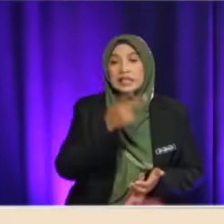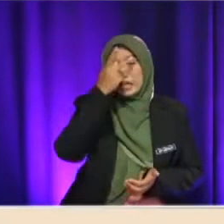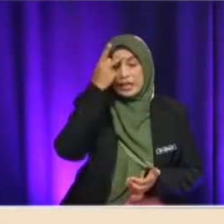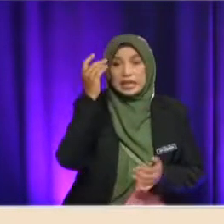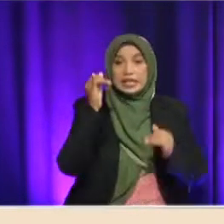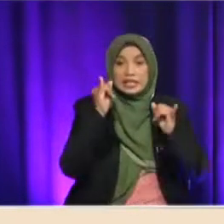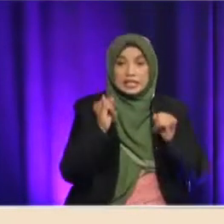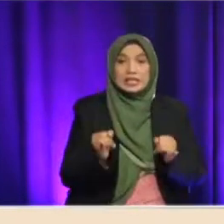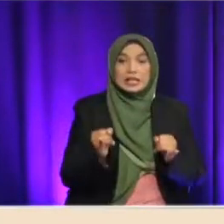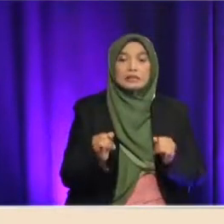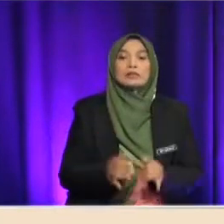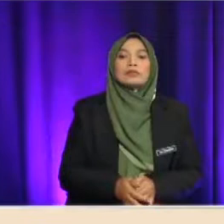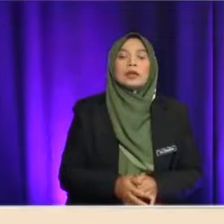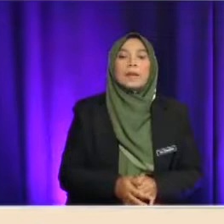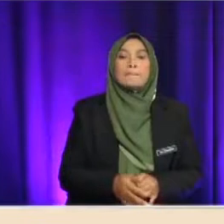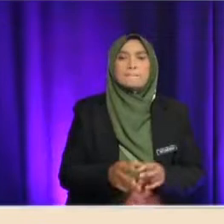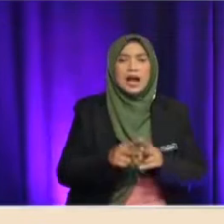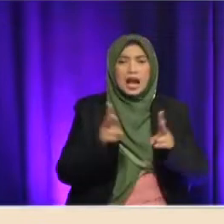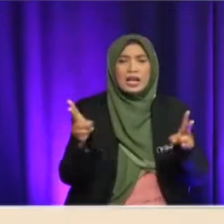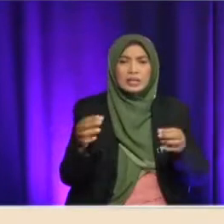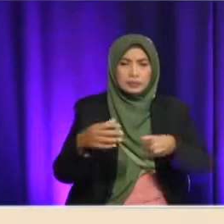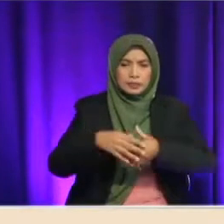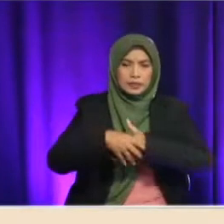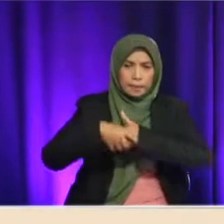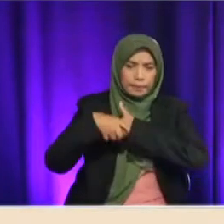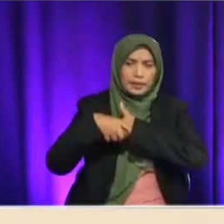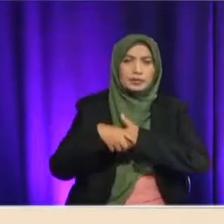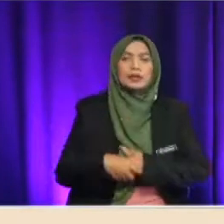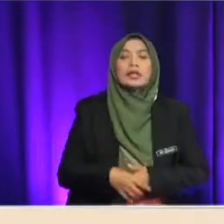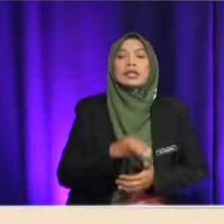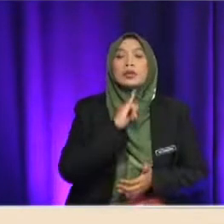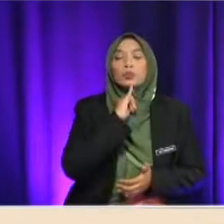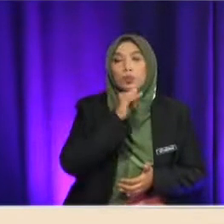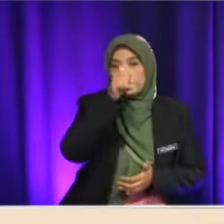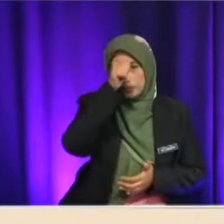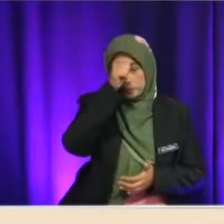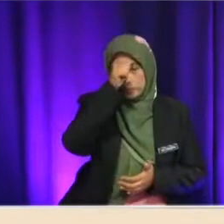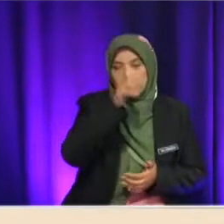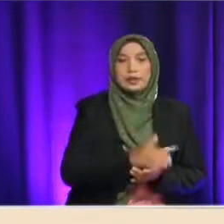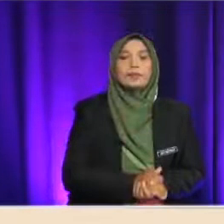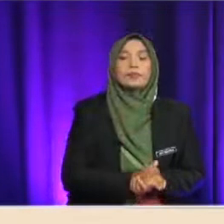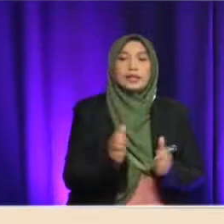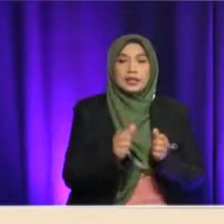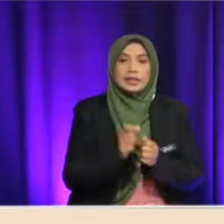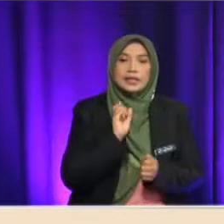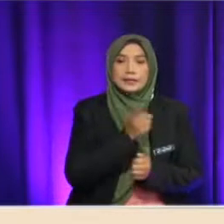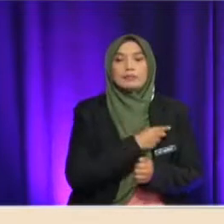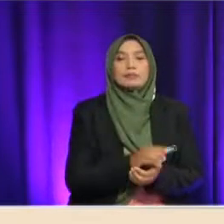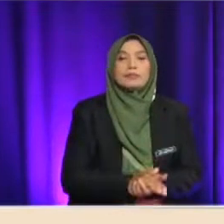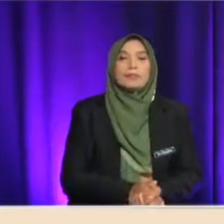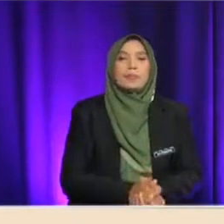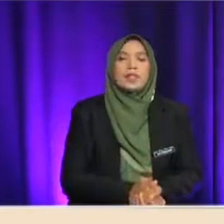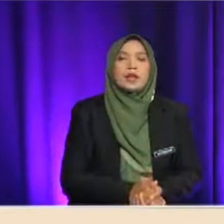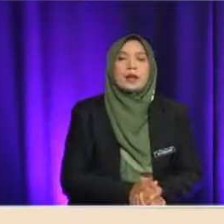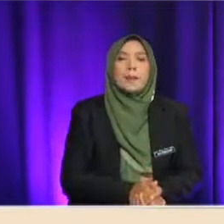rapat. Kenapa ya? Kenapa penting? Sebab menjadi idola terbaik. Begitu cara kamu berfikir. Dan bila sebut pasal